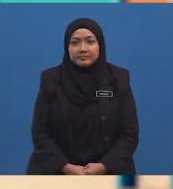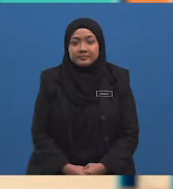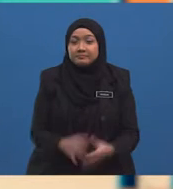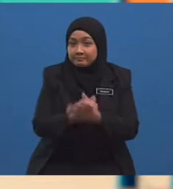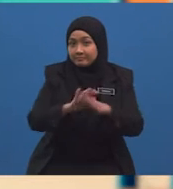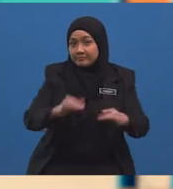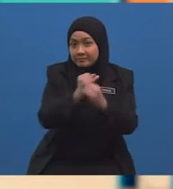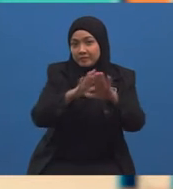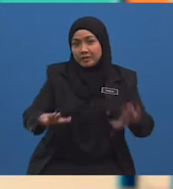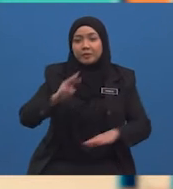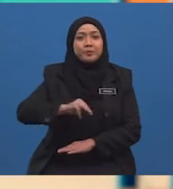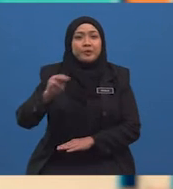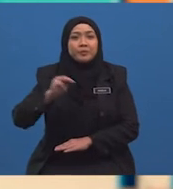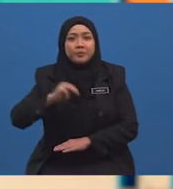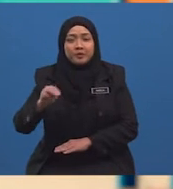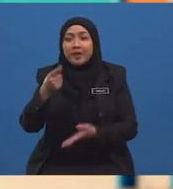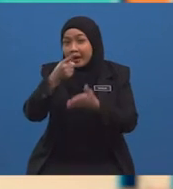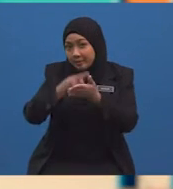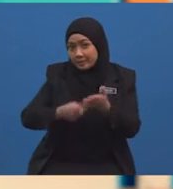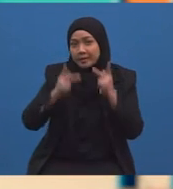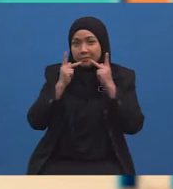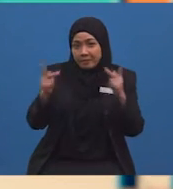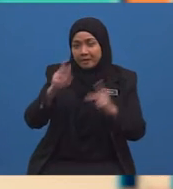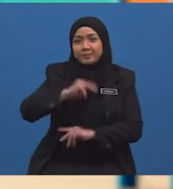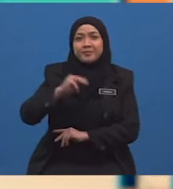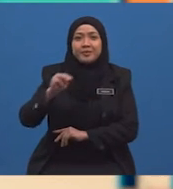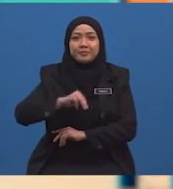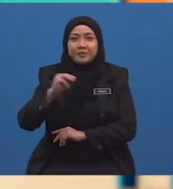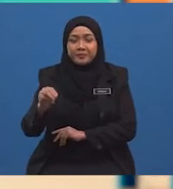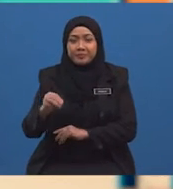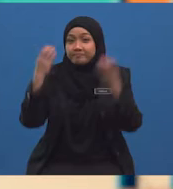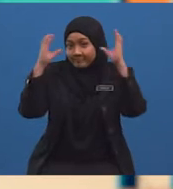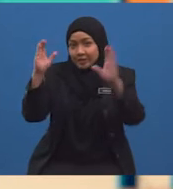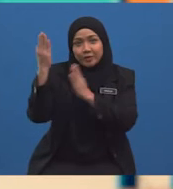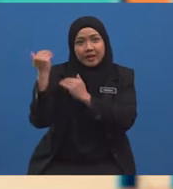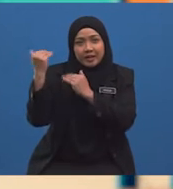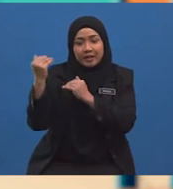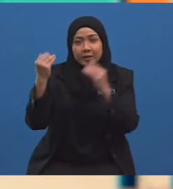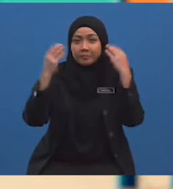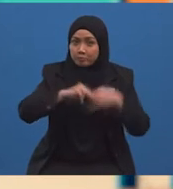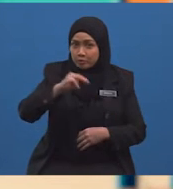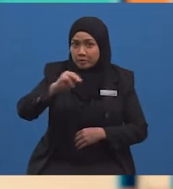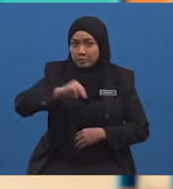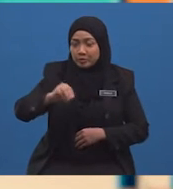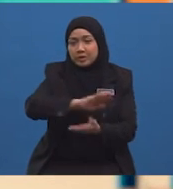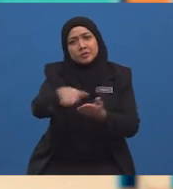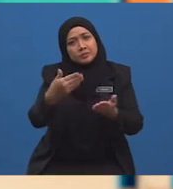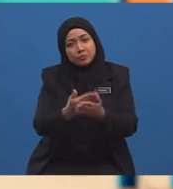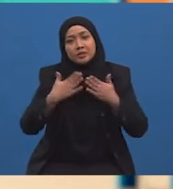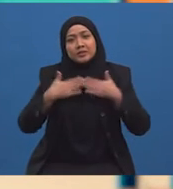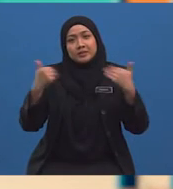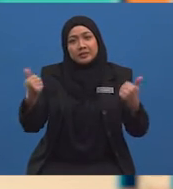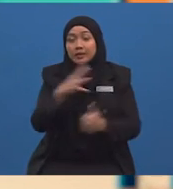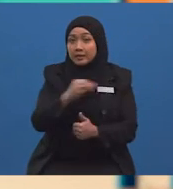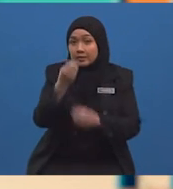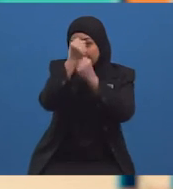sama sejahtera murid-murid. Apa khabar murid-murid? Cikgu harap murid-murid semua sihat dan